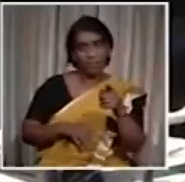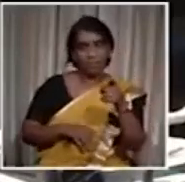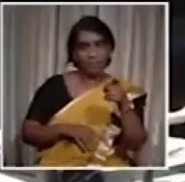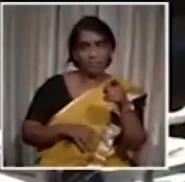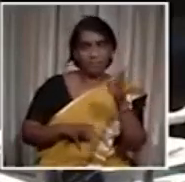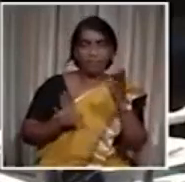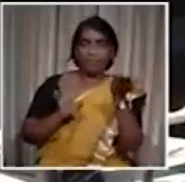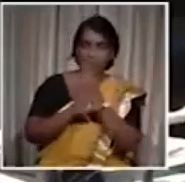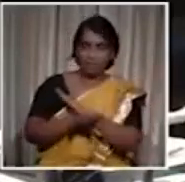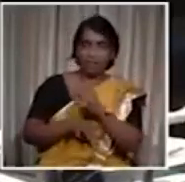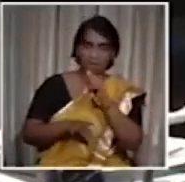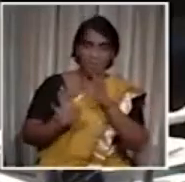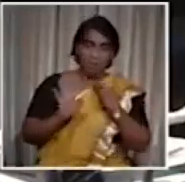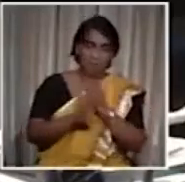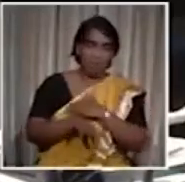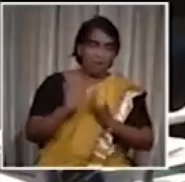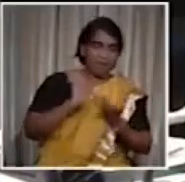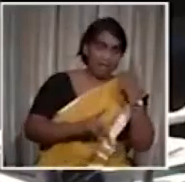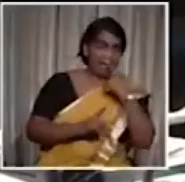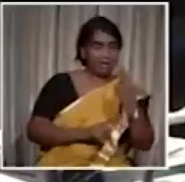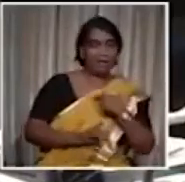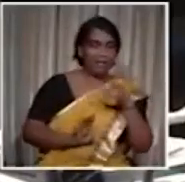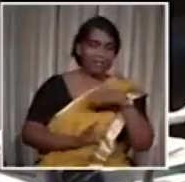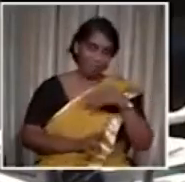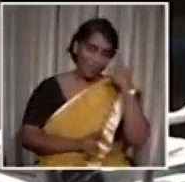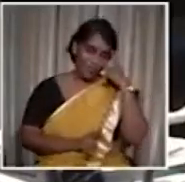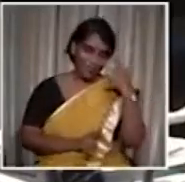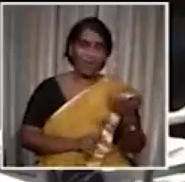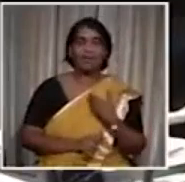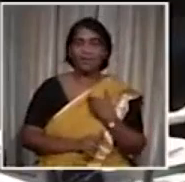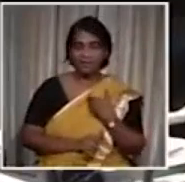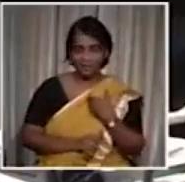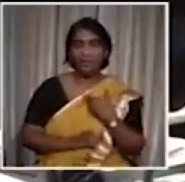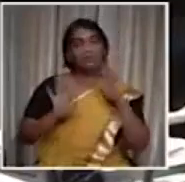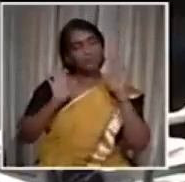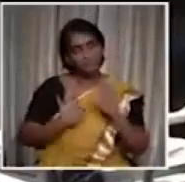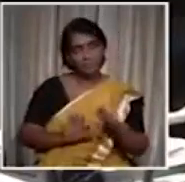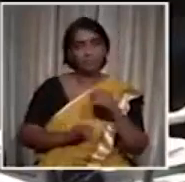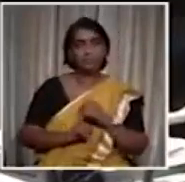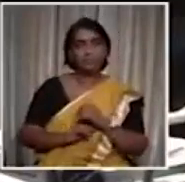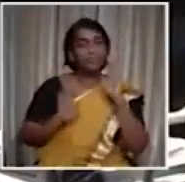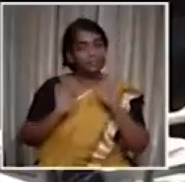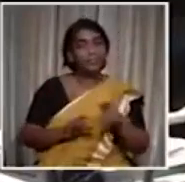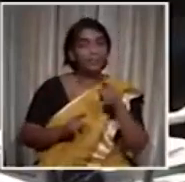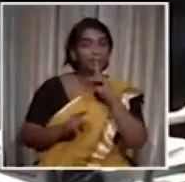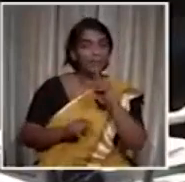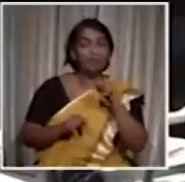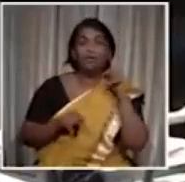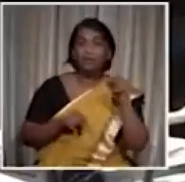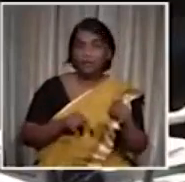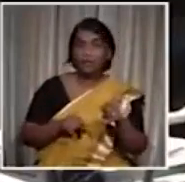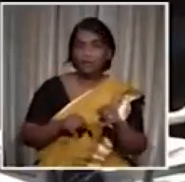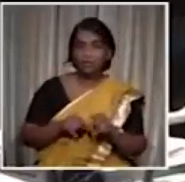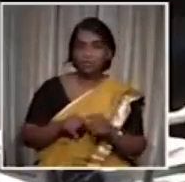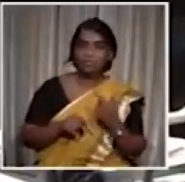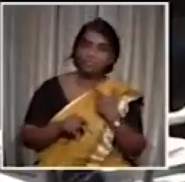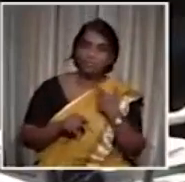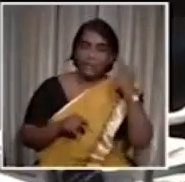lembaga kita kali mau mami andi tinggal, kamu akan kohmari, magi meni meik, hari, namun kohmula pun katih ini, ini sah hidup ini mati